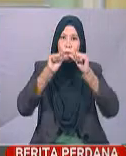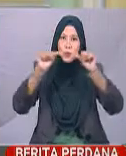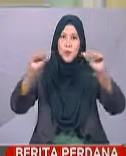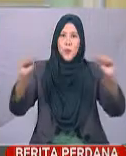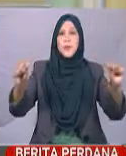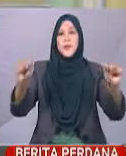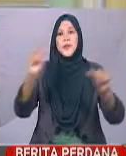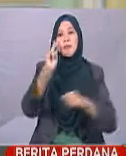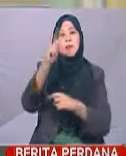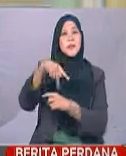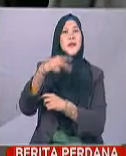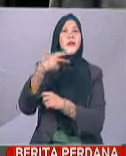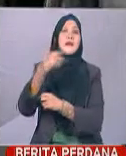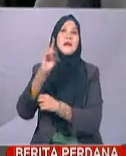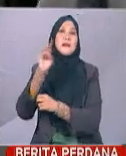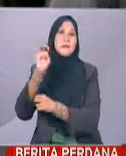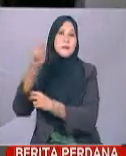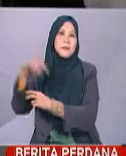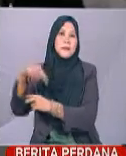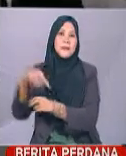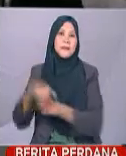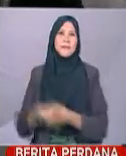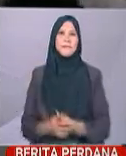oleh KPDN HEP.